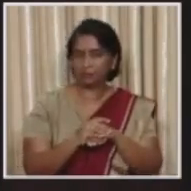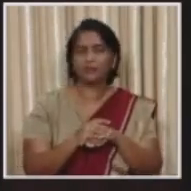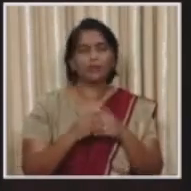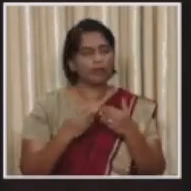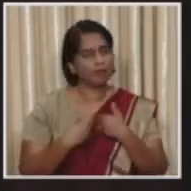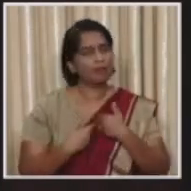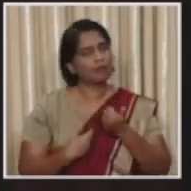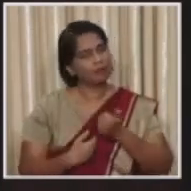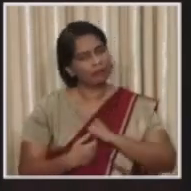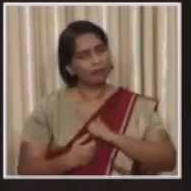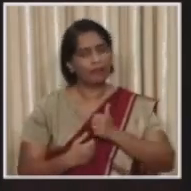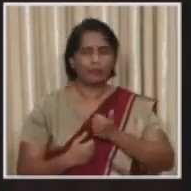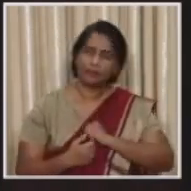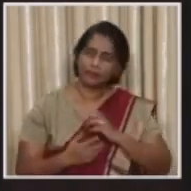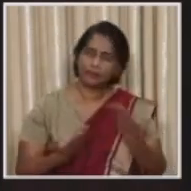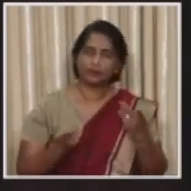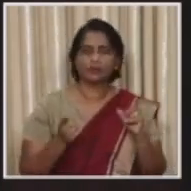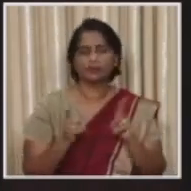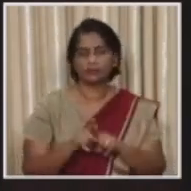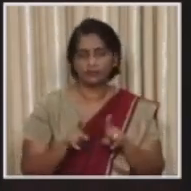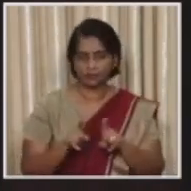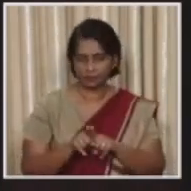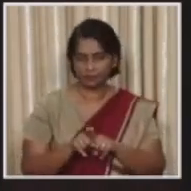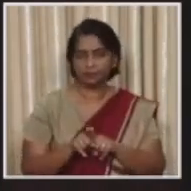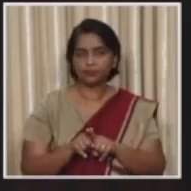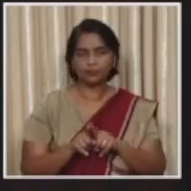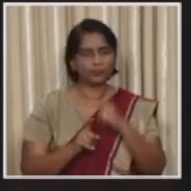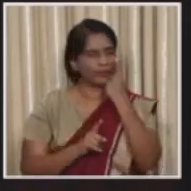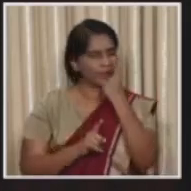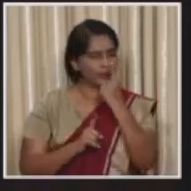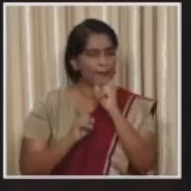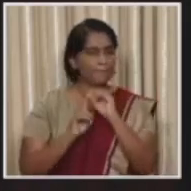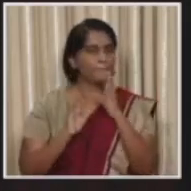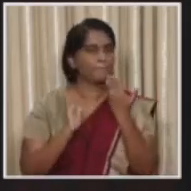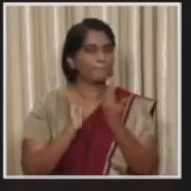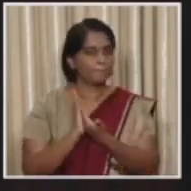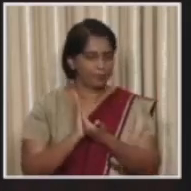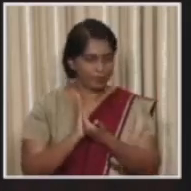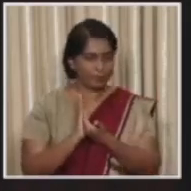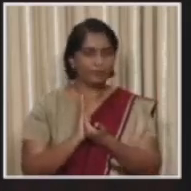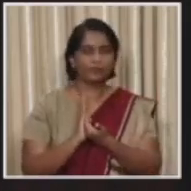අපි කැමති වුණත් අකමැති වුණත් එකම ප්‍රතිපත්තියක්